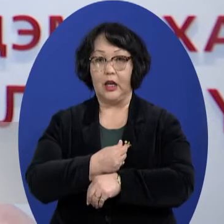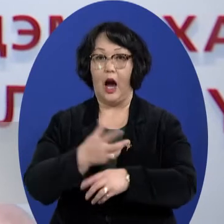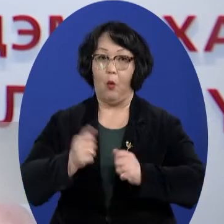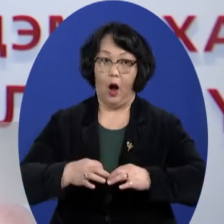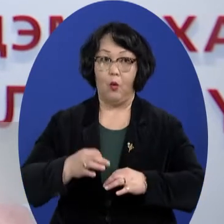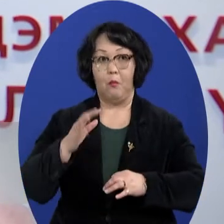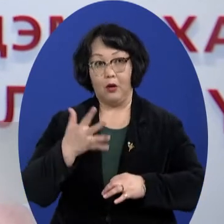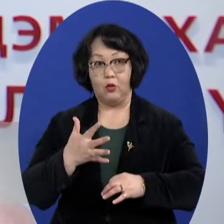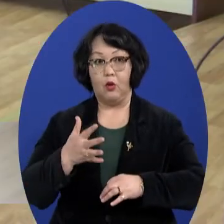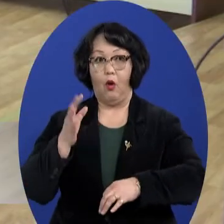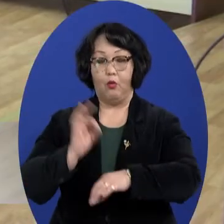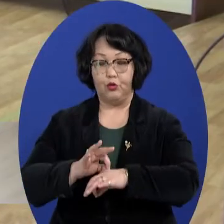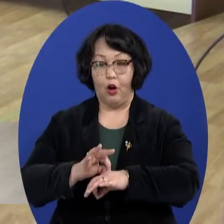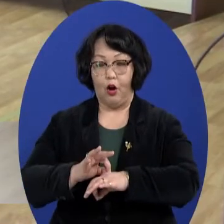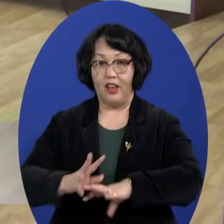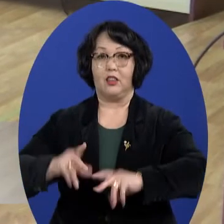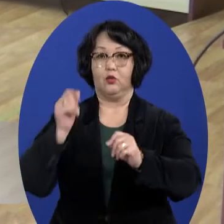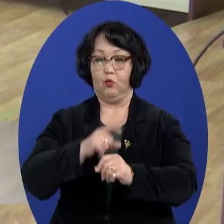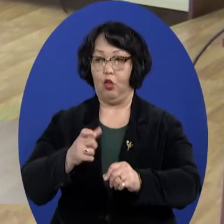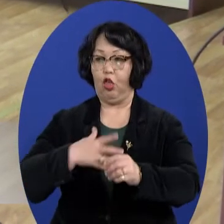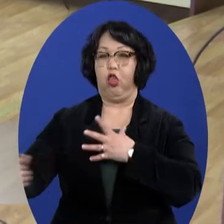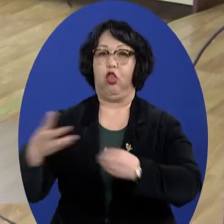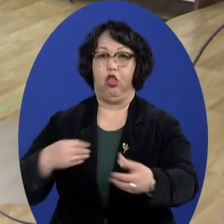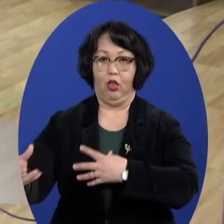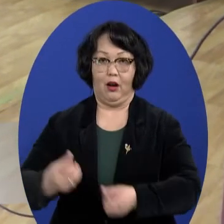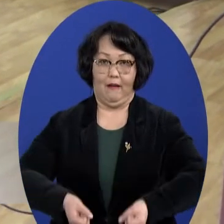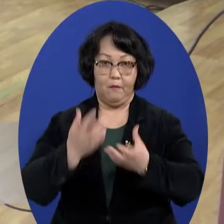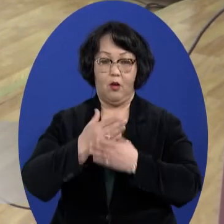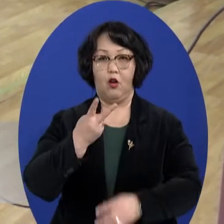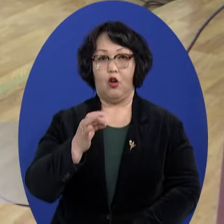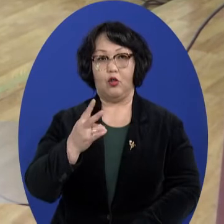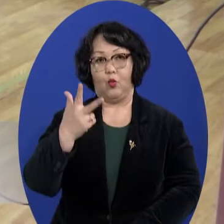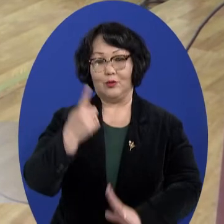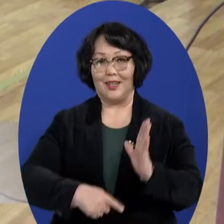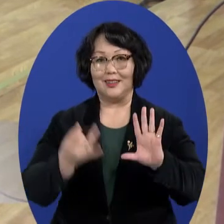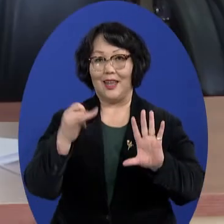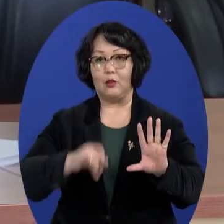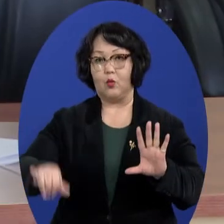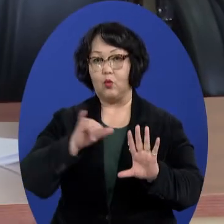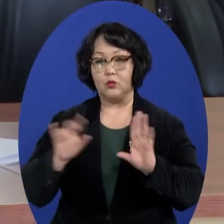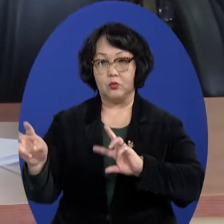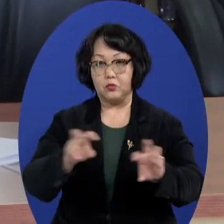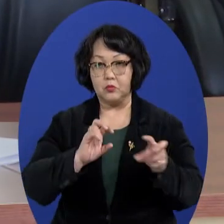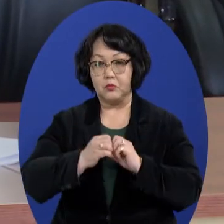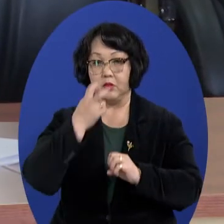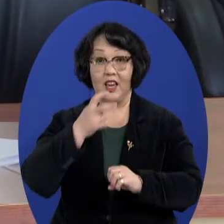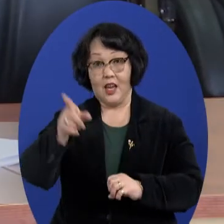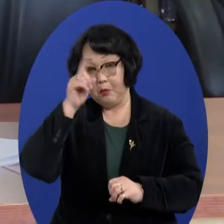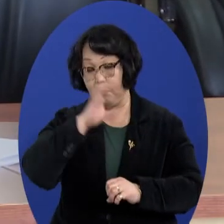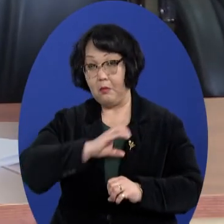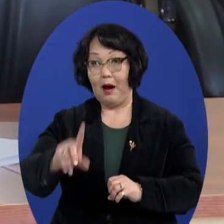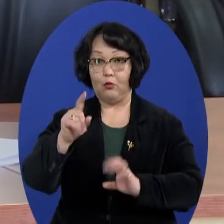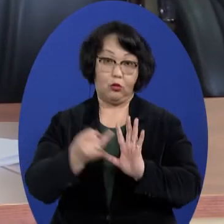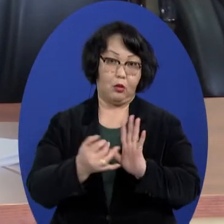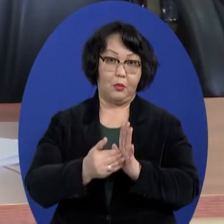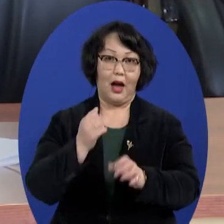хүмүүстэй халдвар хамгаалалт энэ. Мөн 2020 оны 3 дугаар сард 70 орнд хийсэн судалгаагаар эрүүл мэндийн байгууллагын